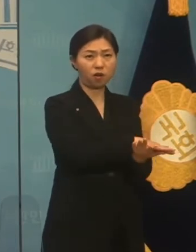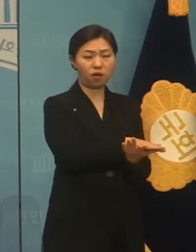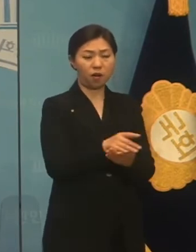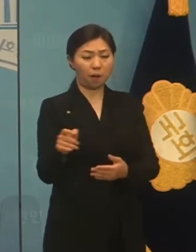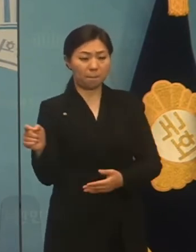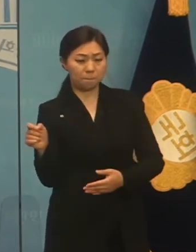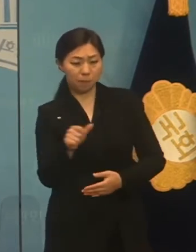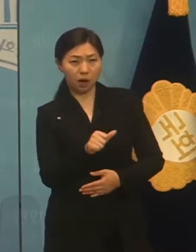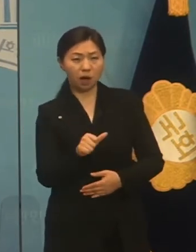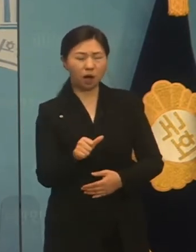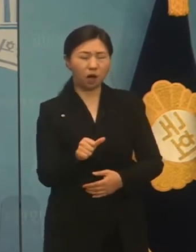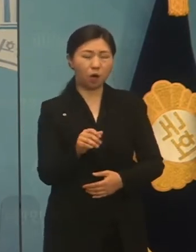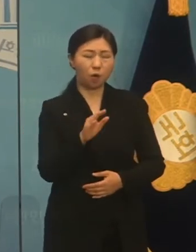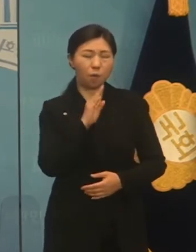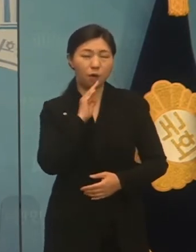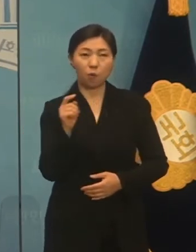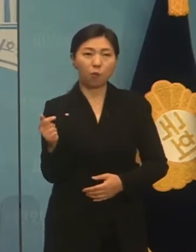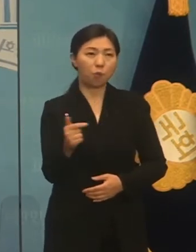있습니다.